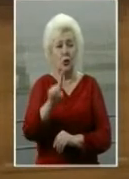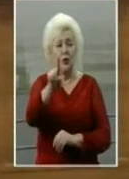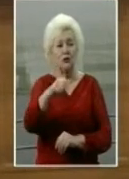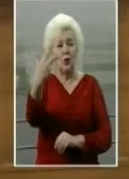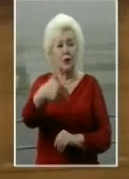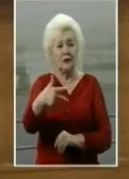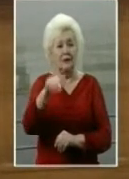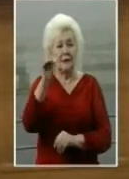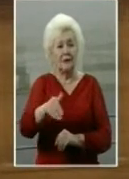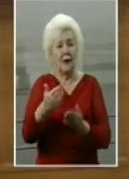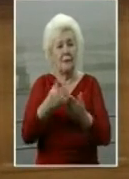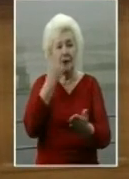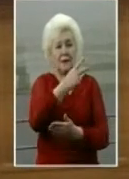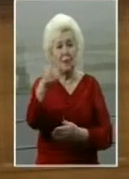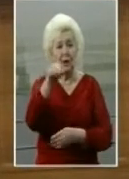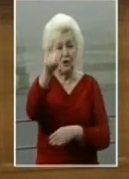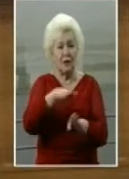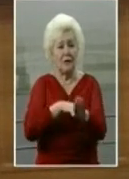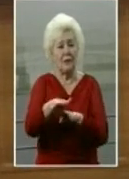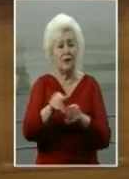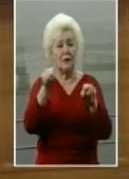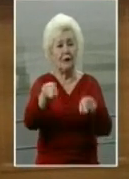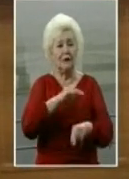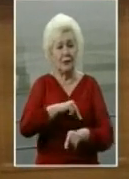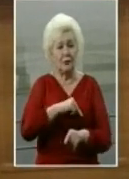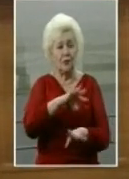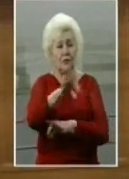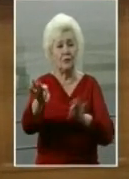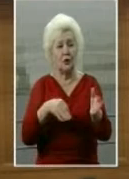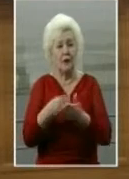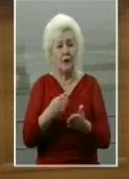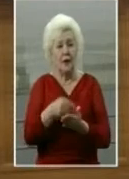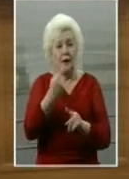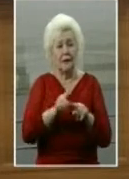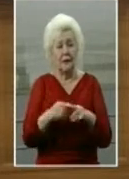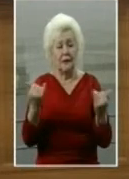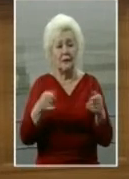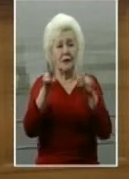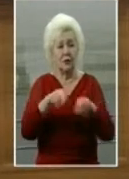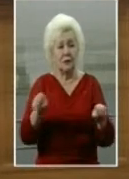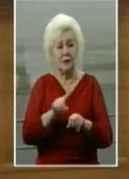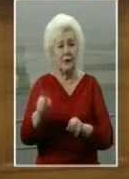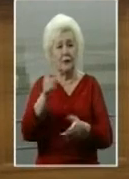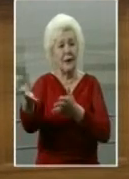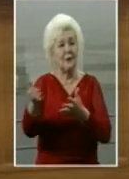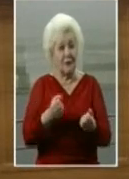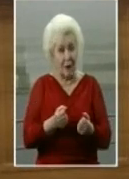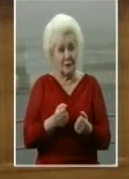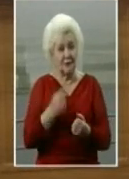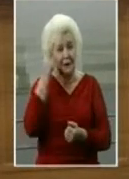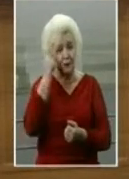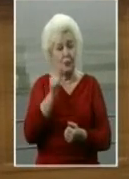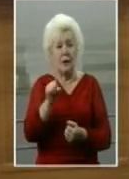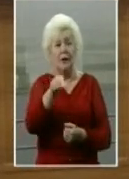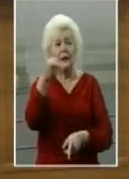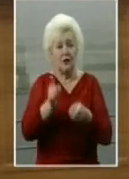тисяч передбачено на виконання цих робіт в проєкті бюджету, який буде зараз розглядатися і, сподіваюся, прийматися. Бо